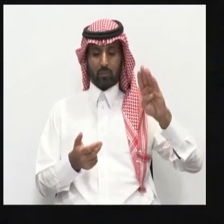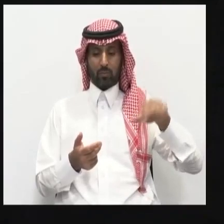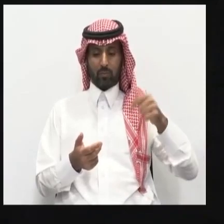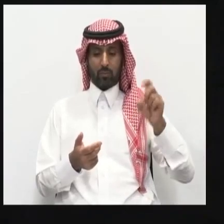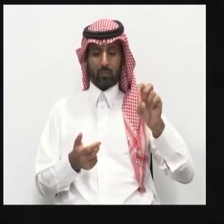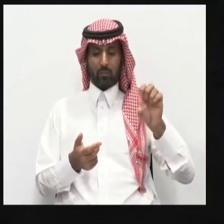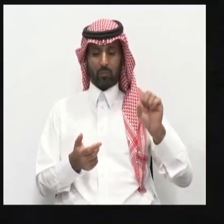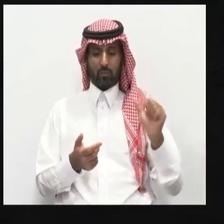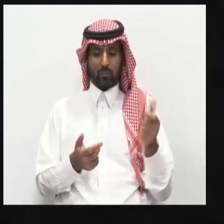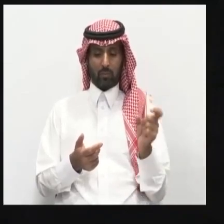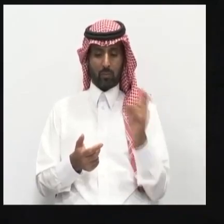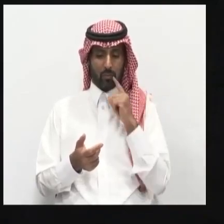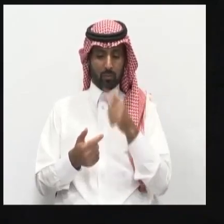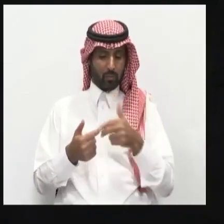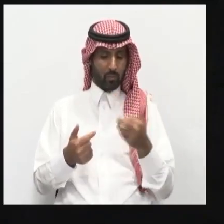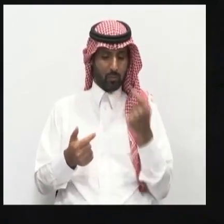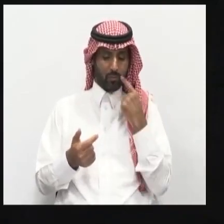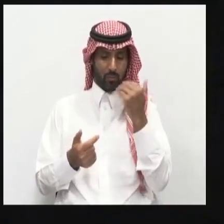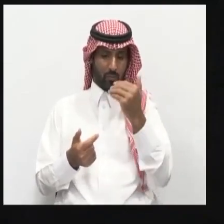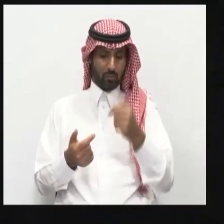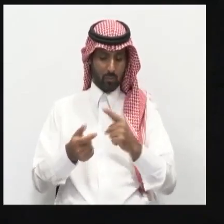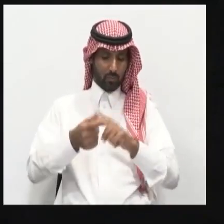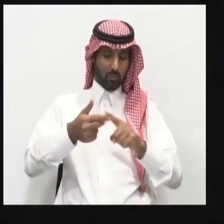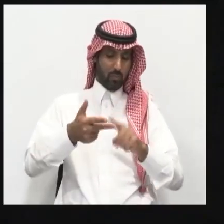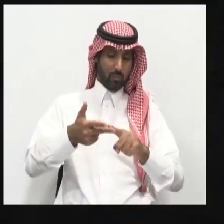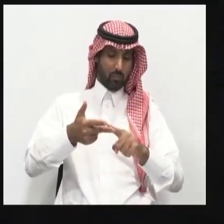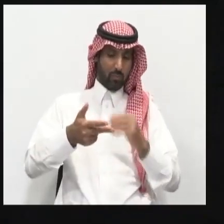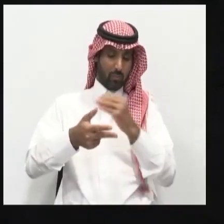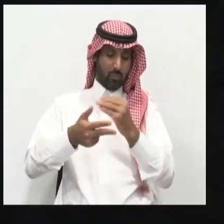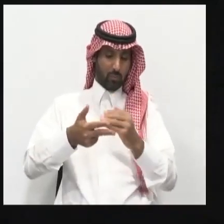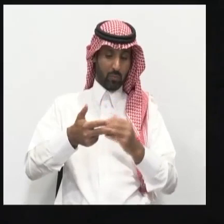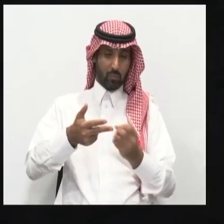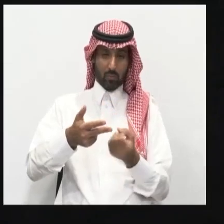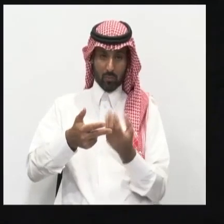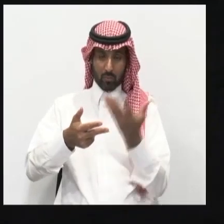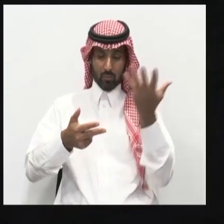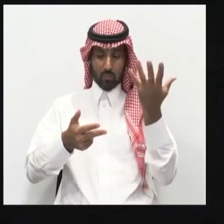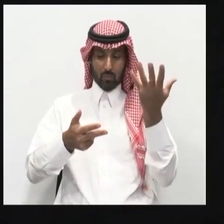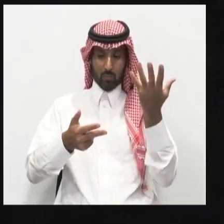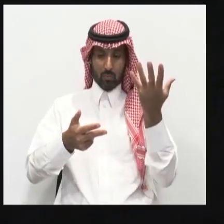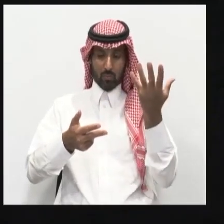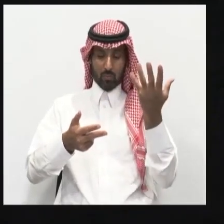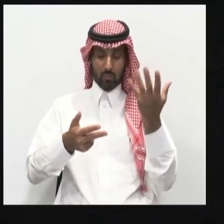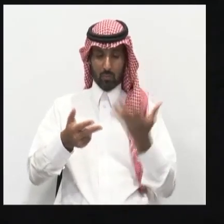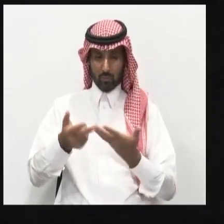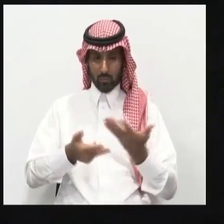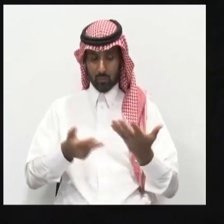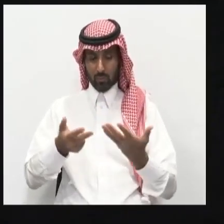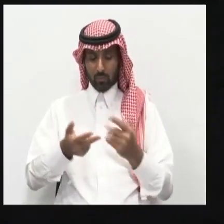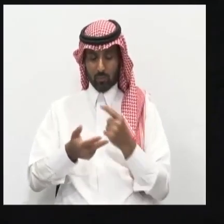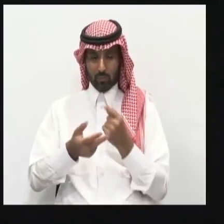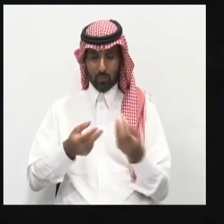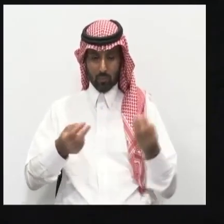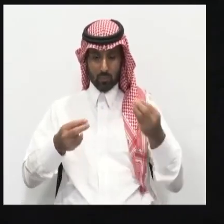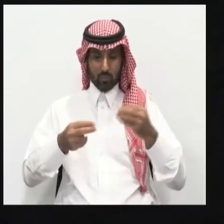اذا اذا الناتج عندك احد الغ هذه فانه راح يكون التفاعل او نوع التفاعل عندي تفاعل